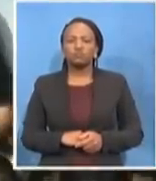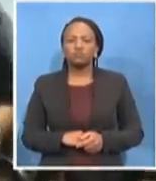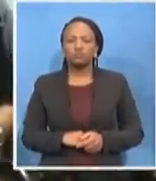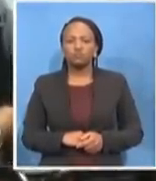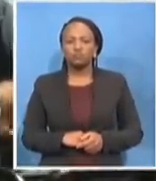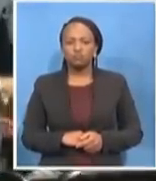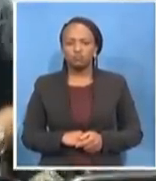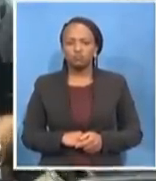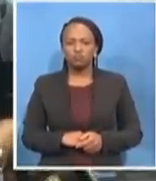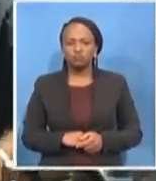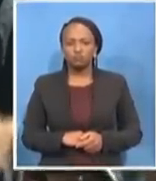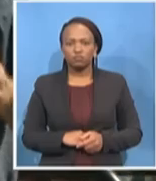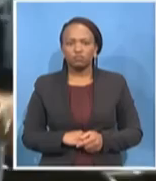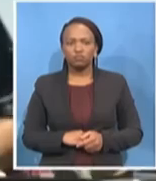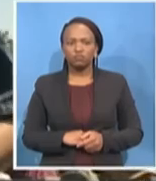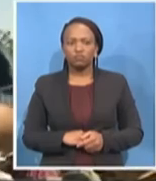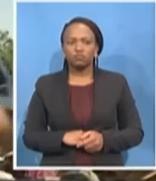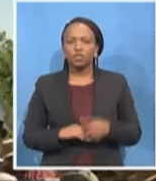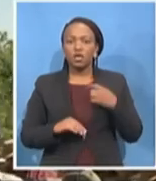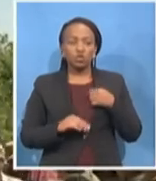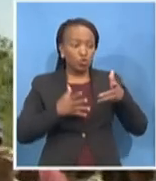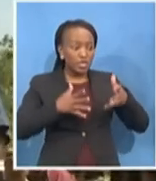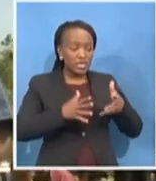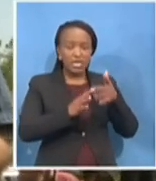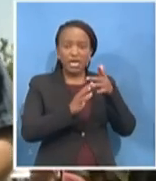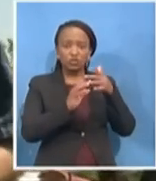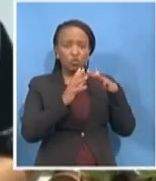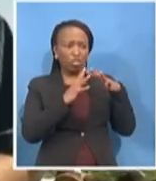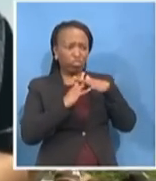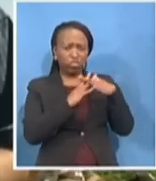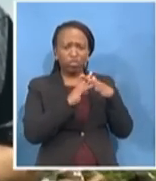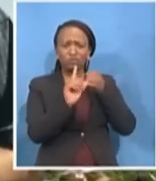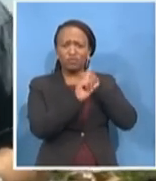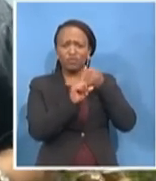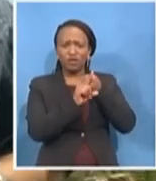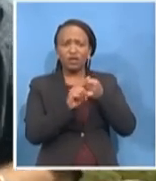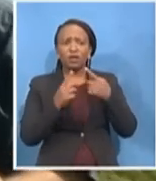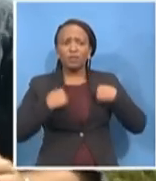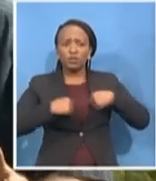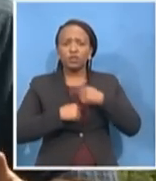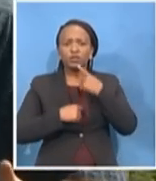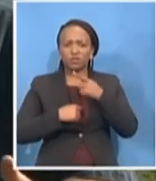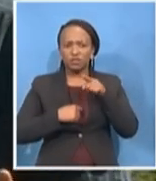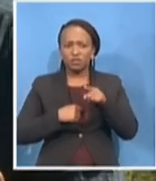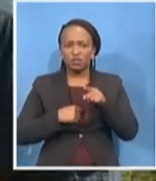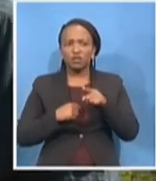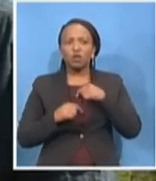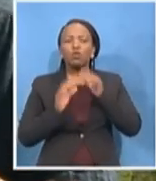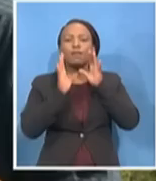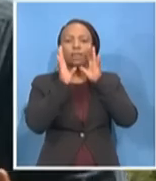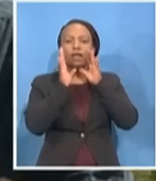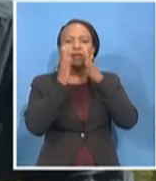hier om te sê, Malema het gesê, sy woorde gister was gewees, toe die onder man vir hom gevra